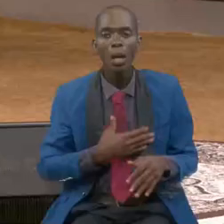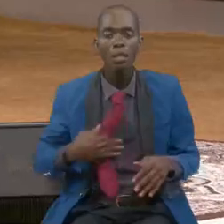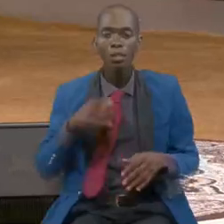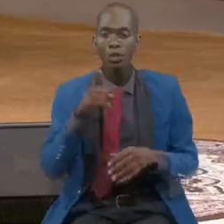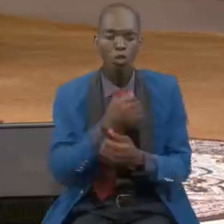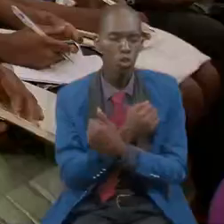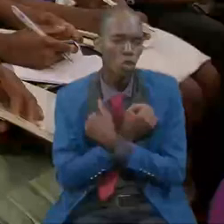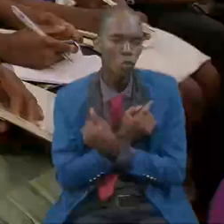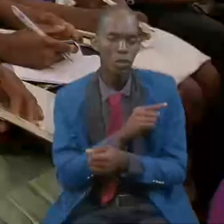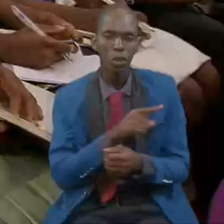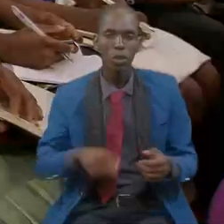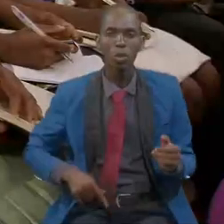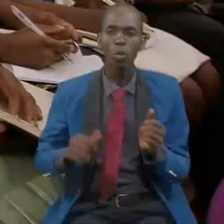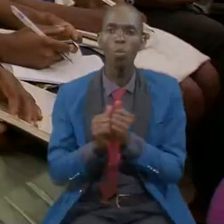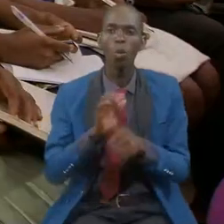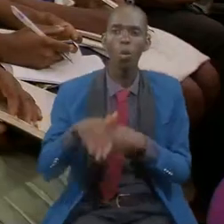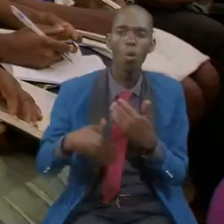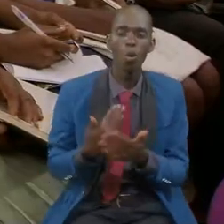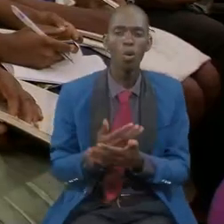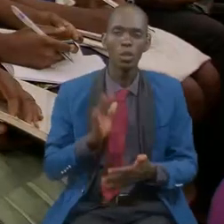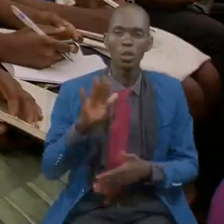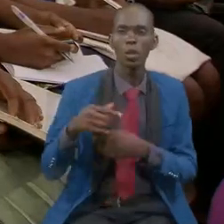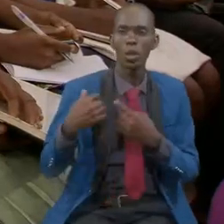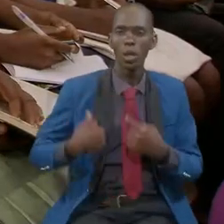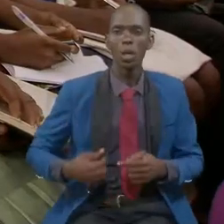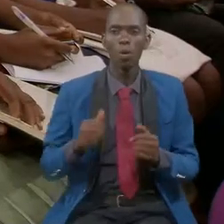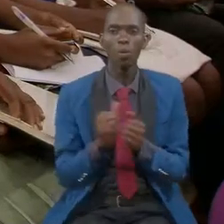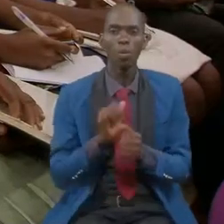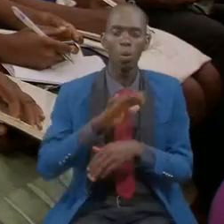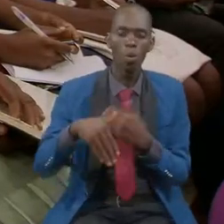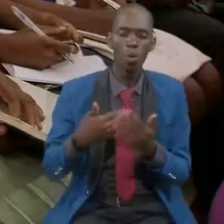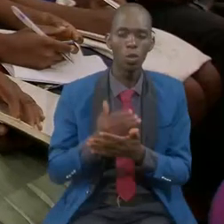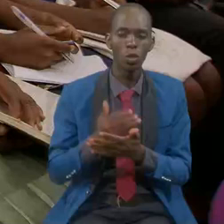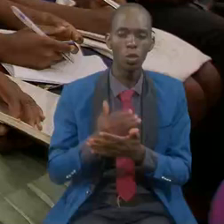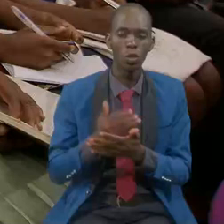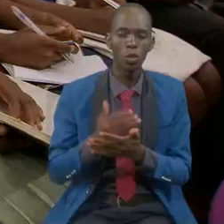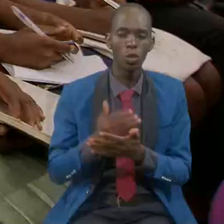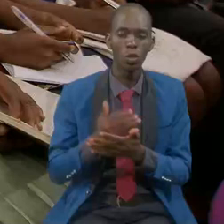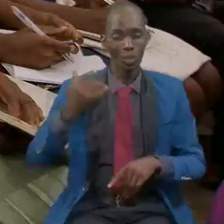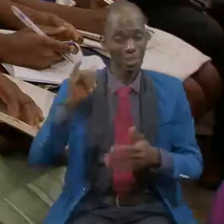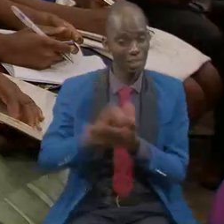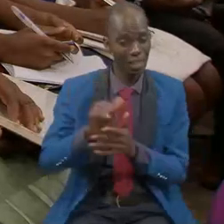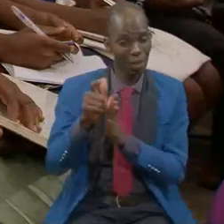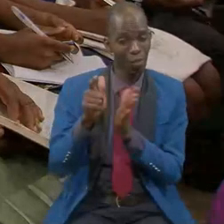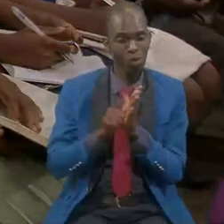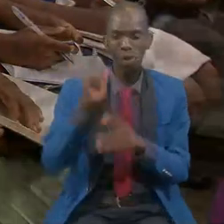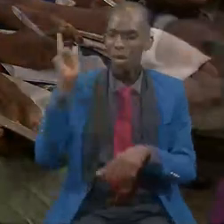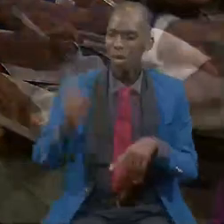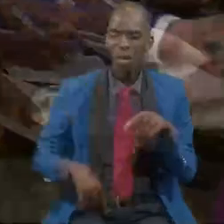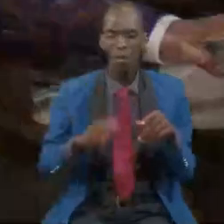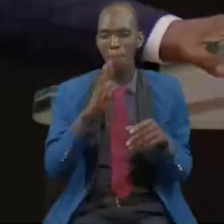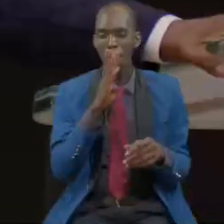Seigneur de tout son cœur, de toute son âme, de tout son esprit, cela ne peut jamais être aboli. Au